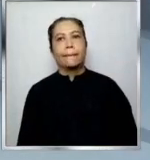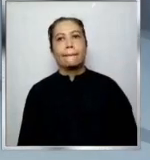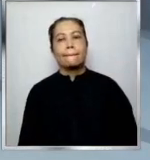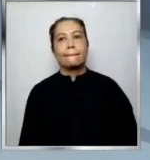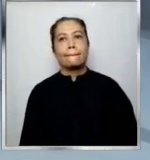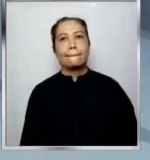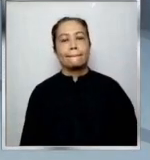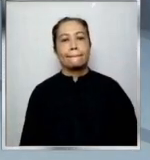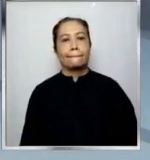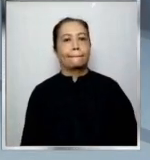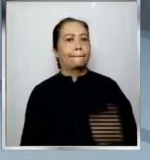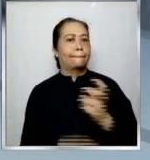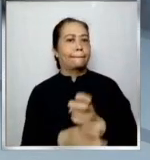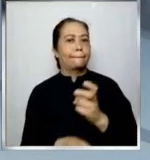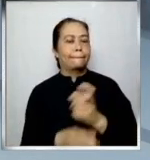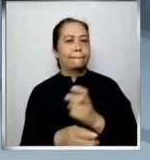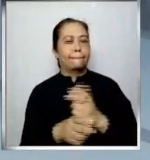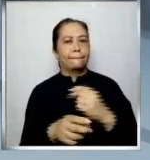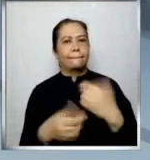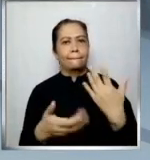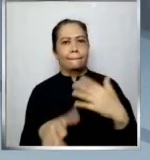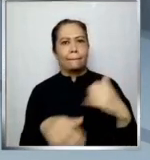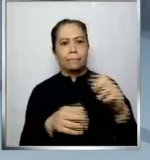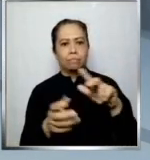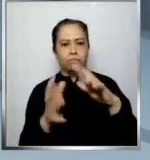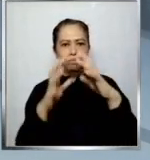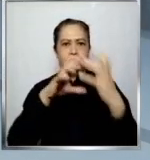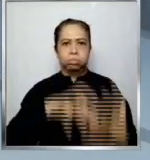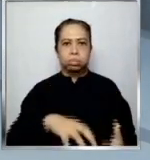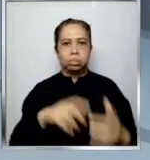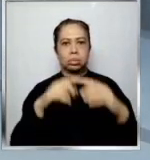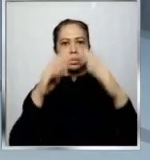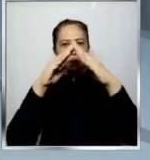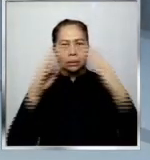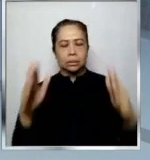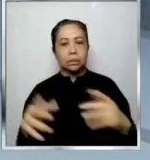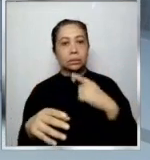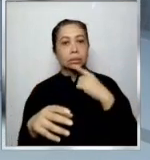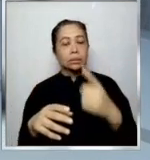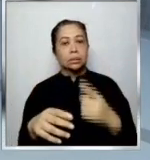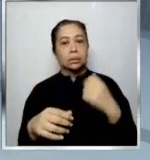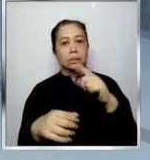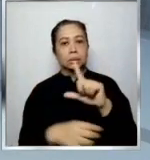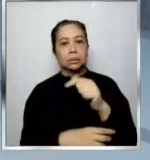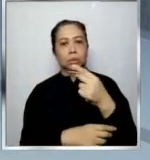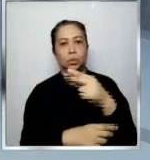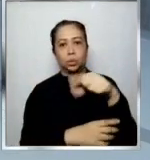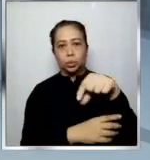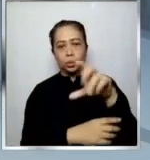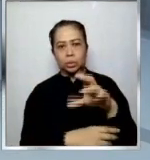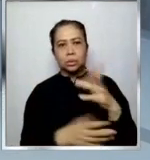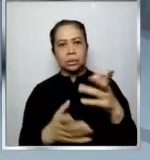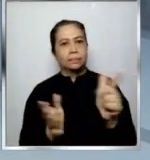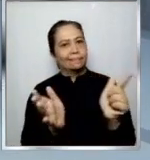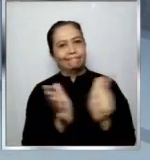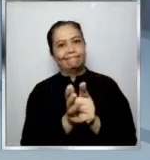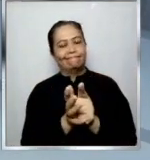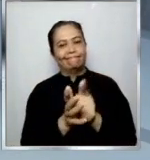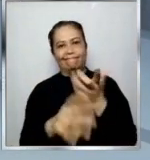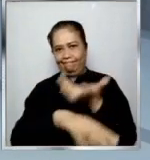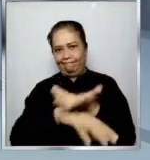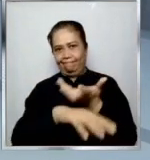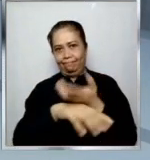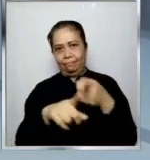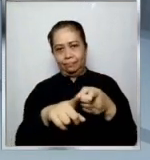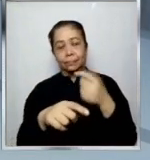Pahirapan ang pag-alis ng bahay na nahulog sa ilog sa Quezon City. Ang sabi ng Quezon City LGU, maituturing itong ilegal na istruktura, bagay na itinanggi